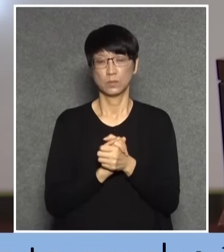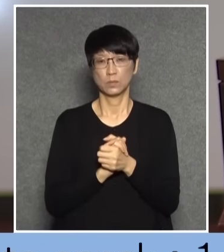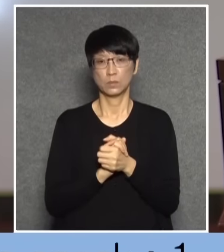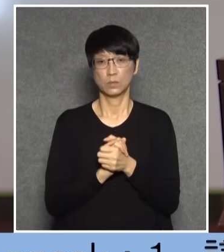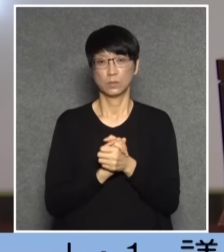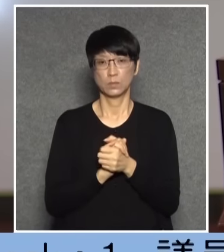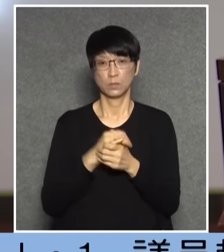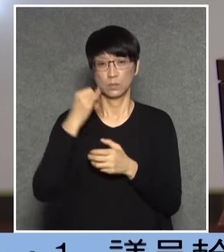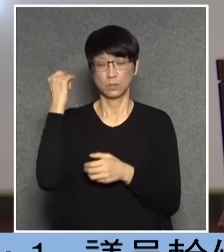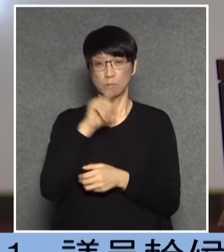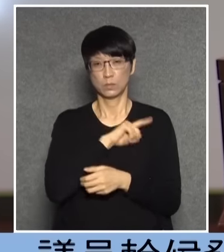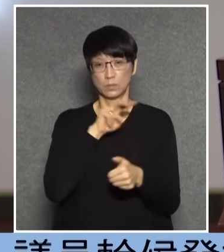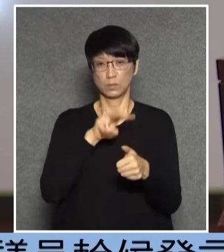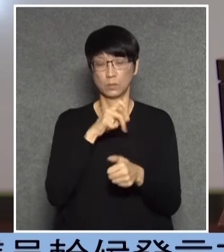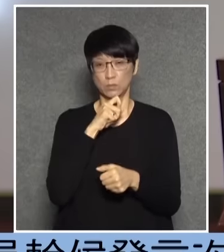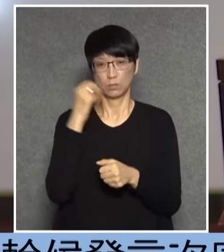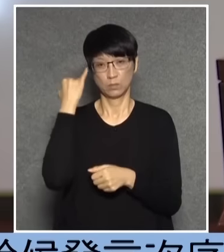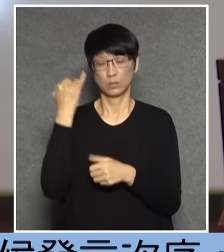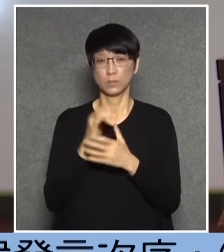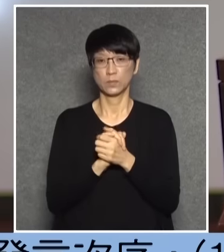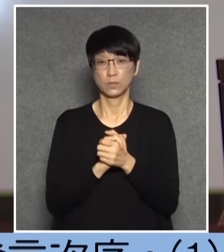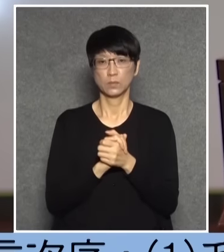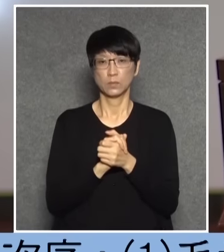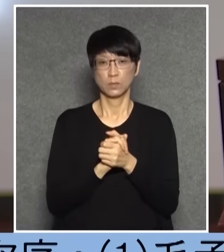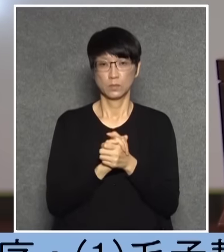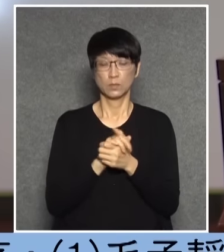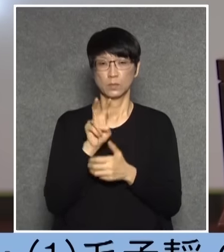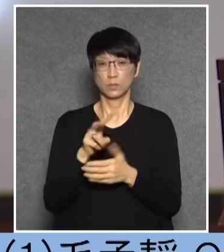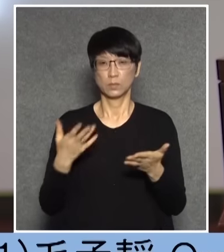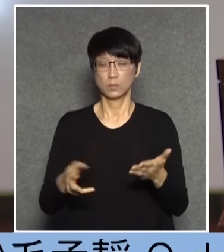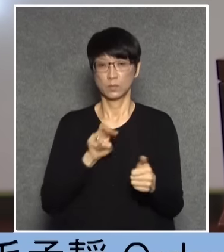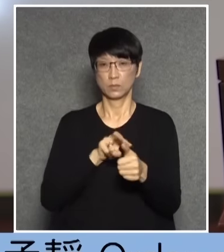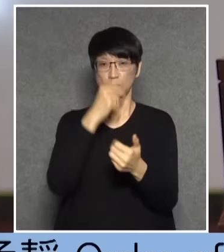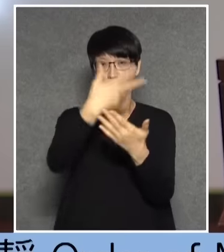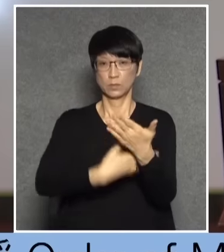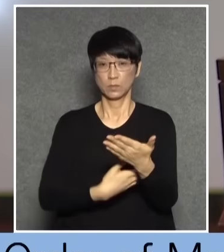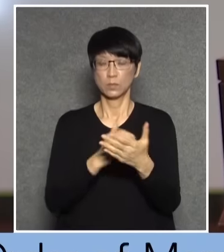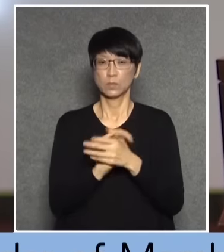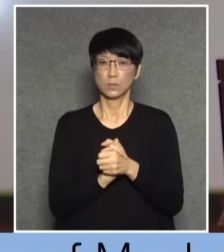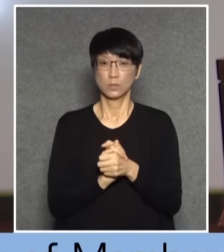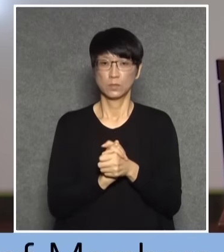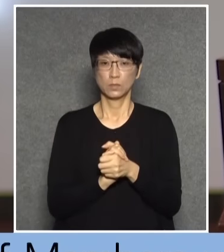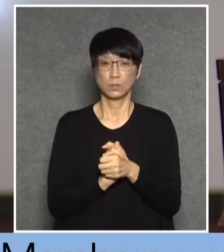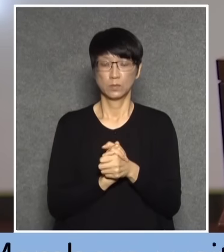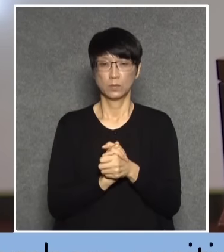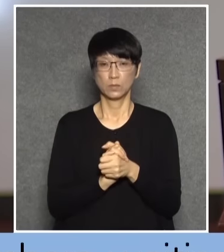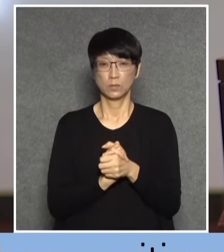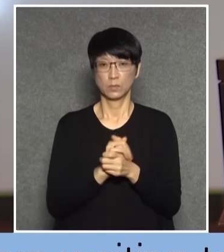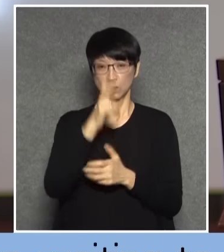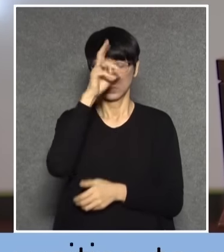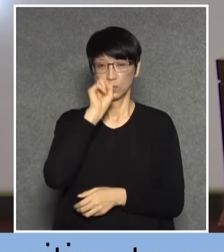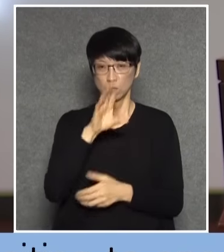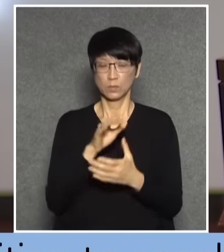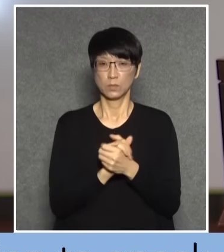己是被人監控的，是吧？所以你看回現時的監察機制來說呢，即是當局就說，哎，主